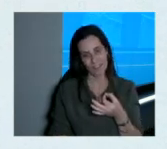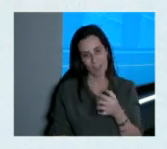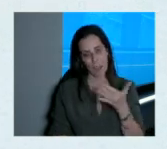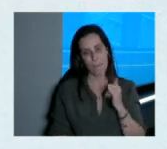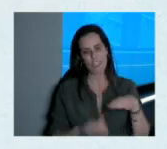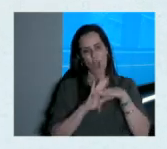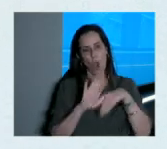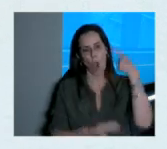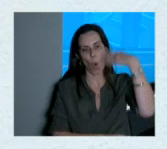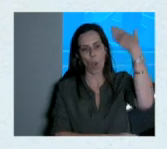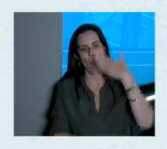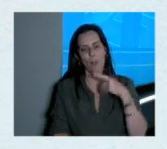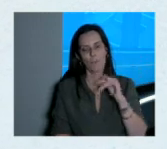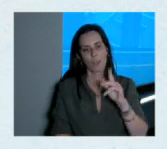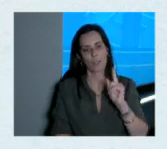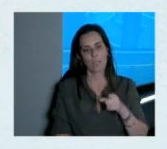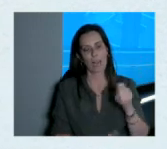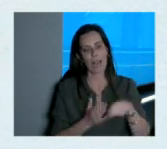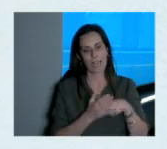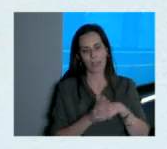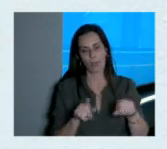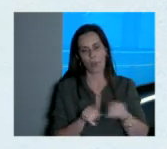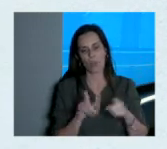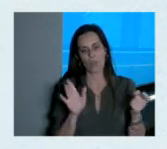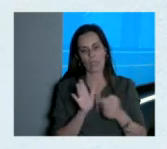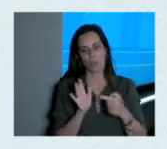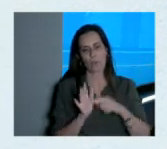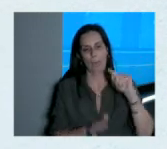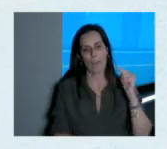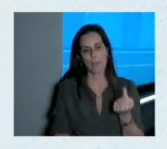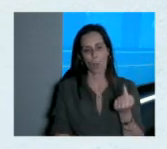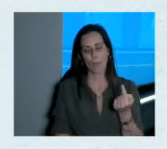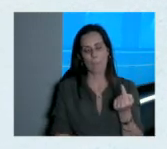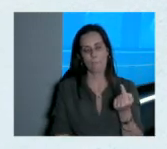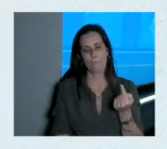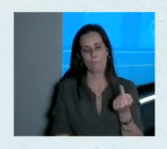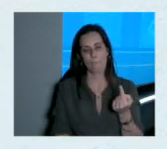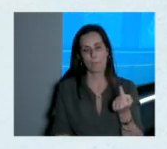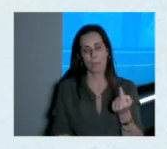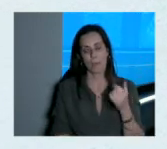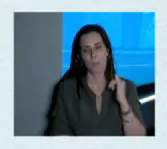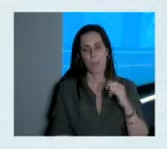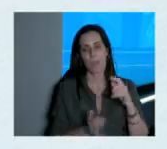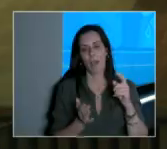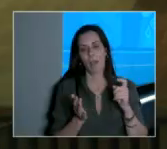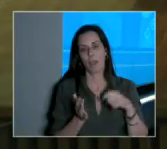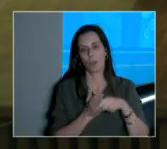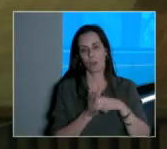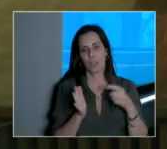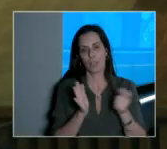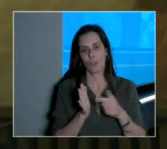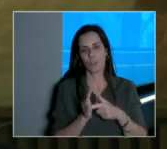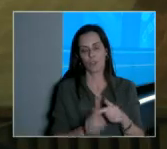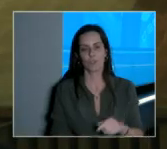חוק הלאום, והאם לדעתכם יש צורך לתקן אותו כפי שדורשים המיעוטים, ואם כן, מהו התיקון הנדרש? מי